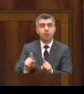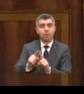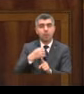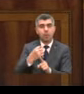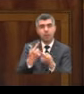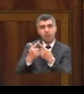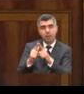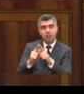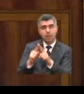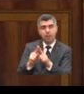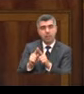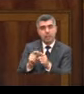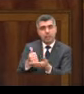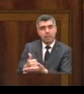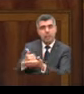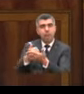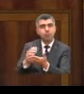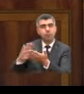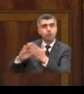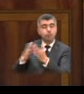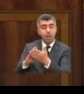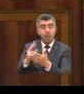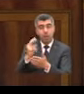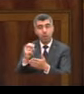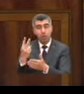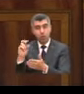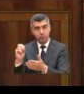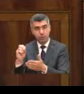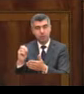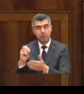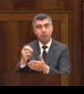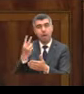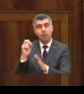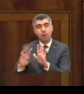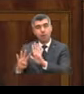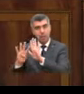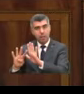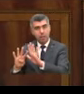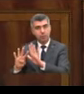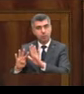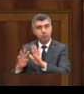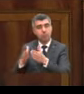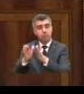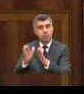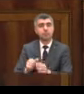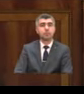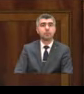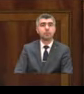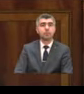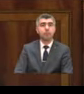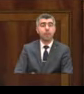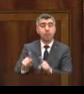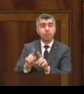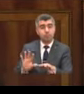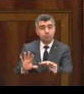المحليه لدعم الجمعيات 2020 2021 2019 2020 فتحنا باب